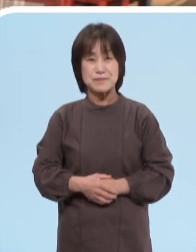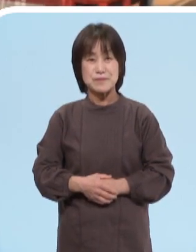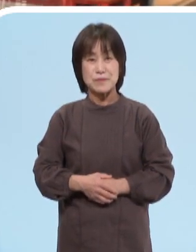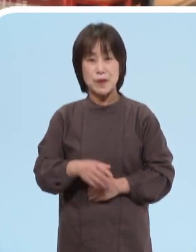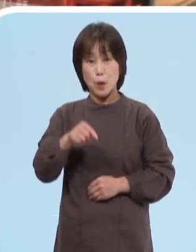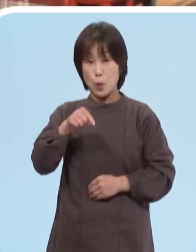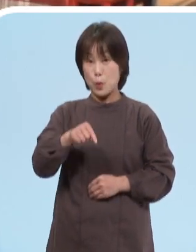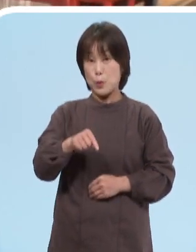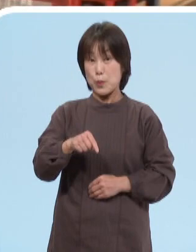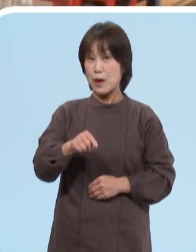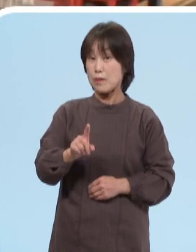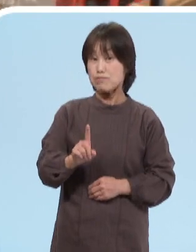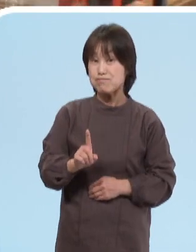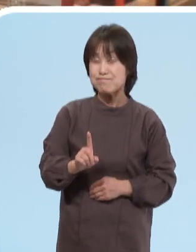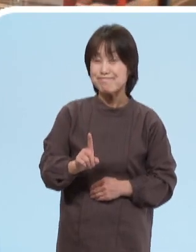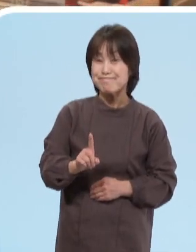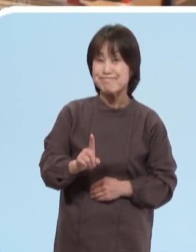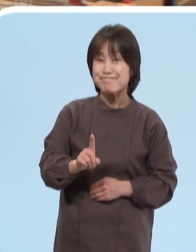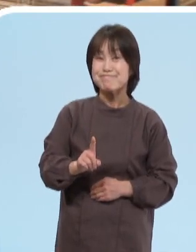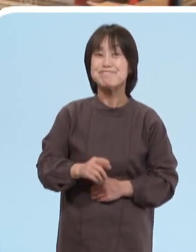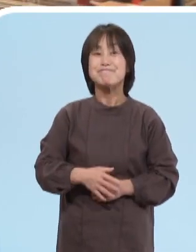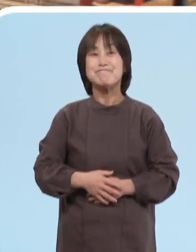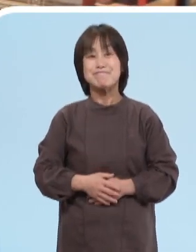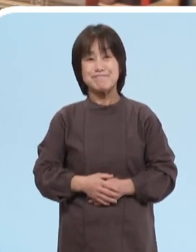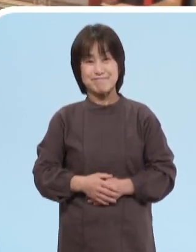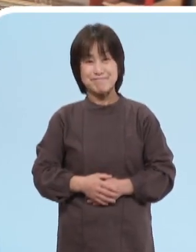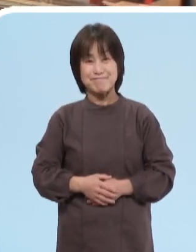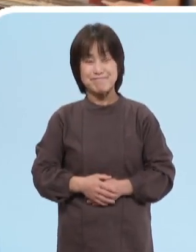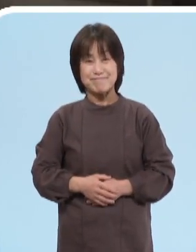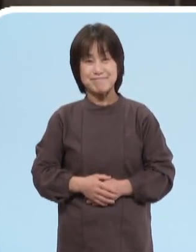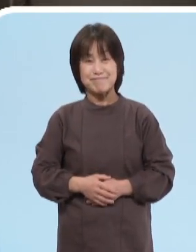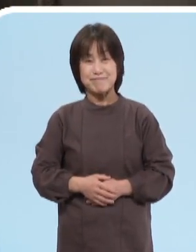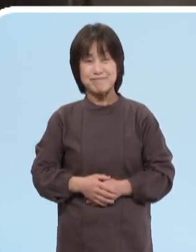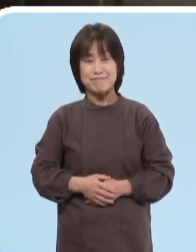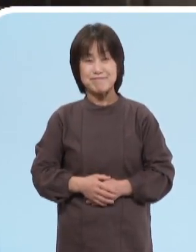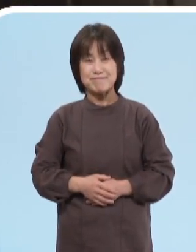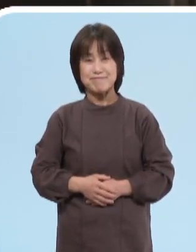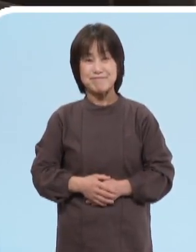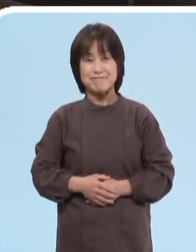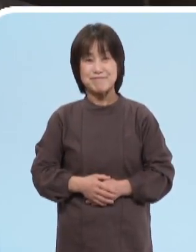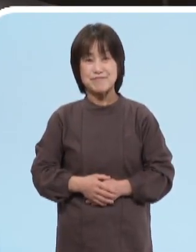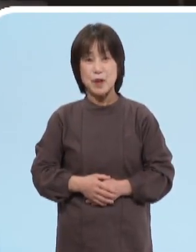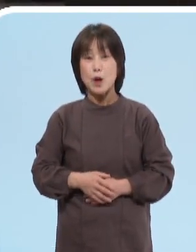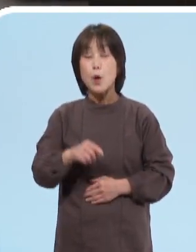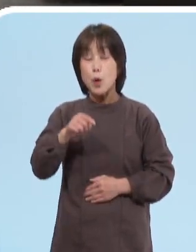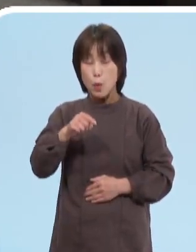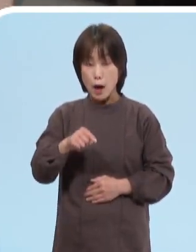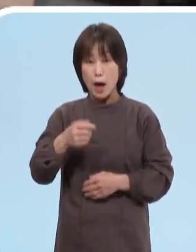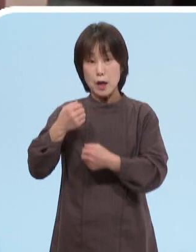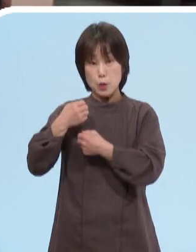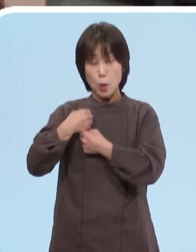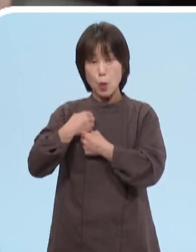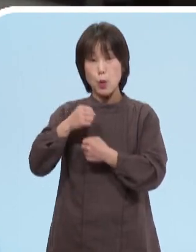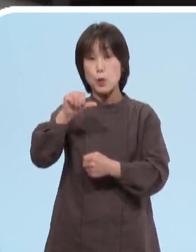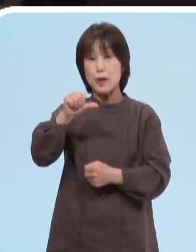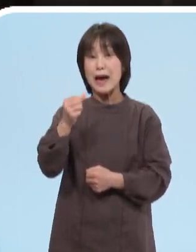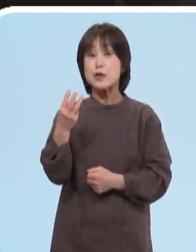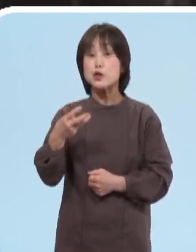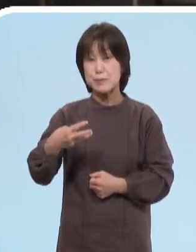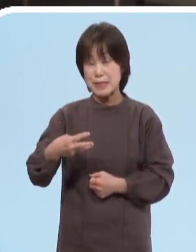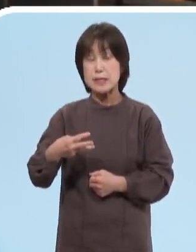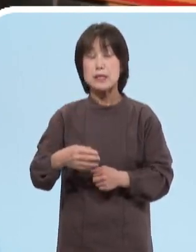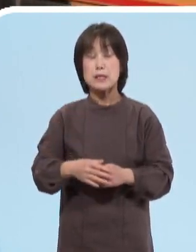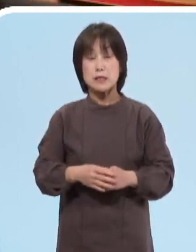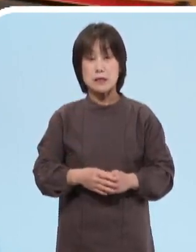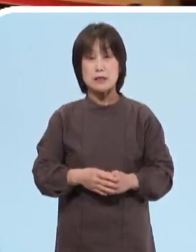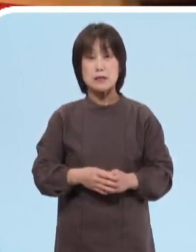さあ、こちらはまた展示しているものが違いますけども。 はい、こちらは、兵庫の歩み